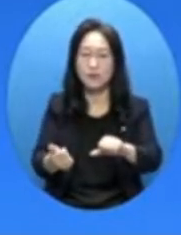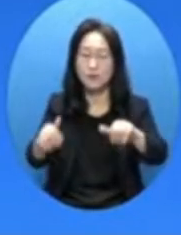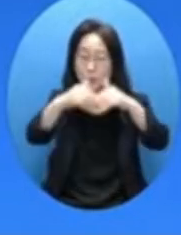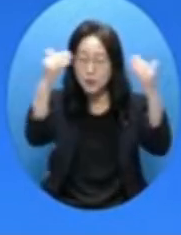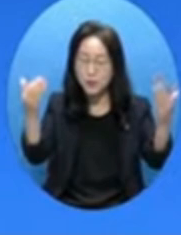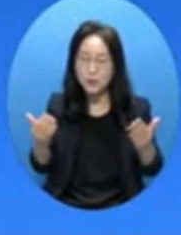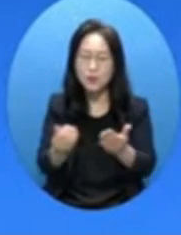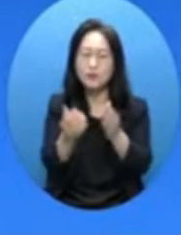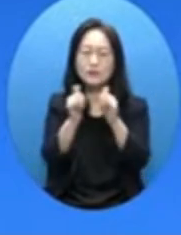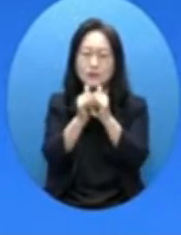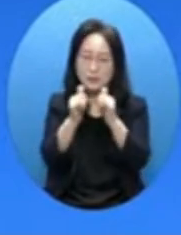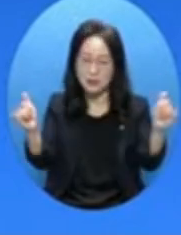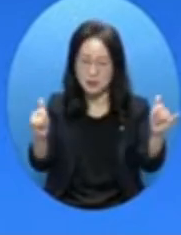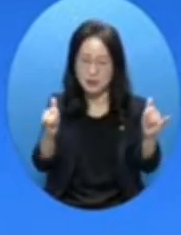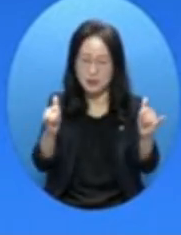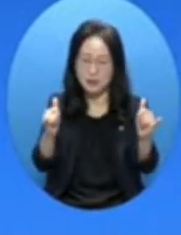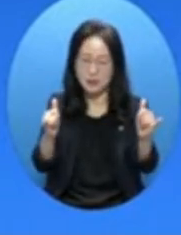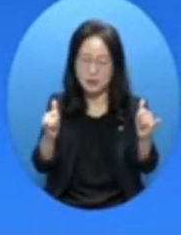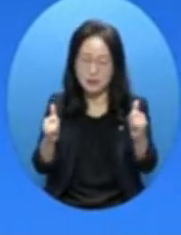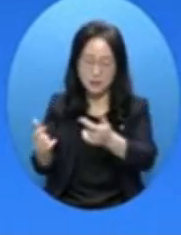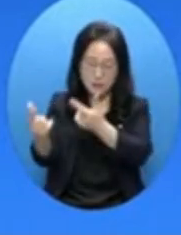모든 사람이 다 맞이하는 것인데